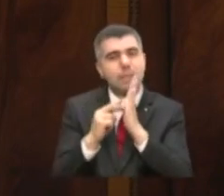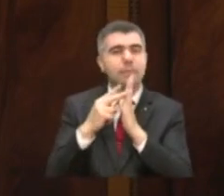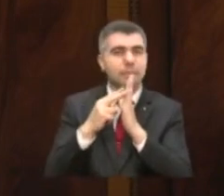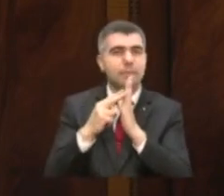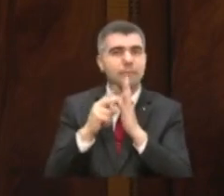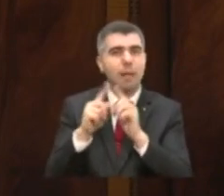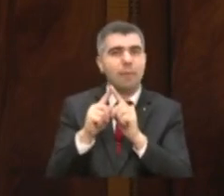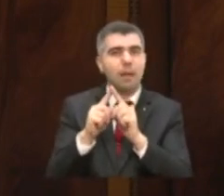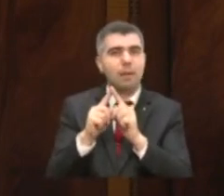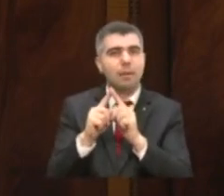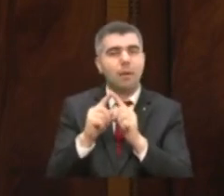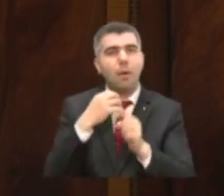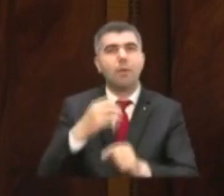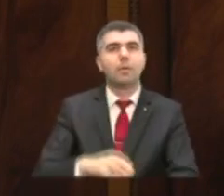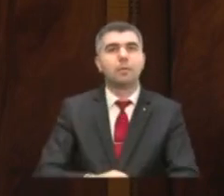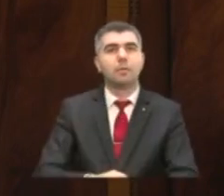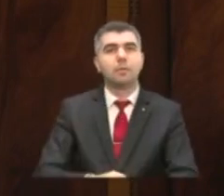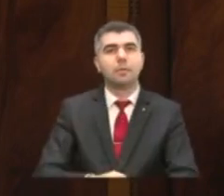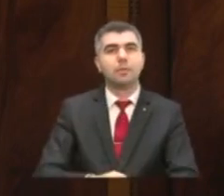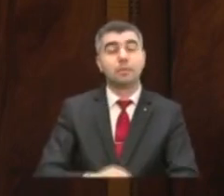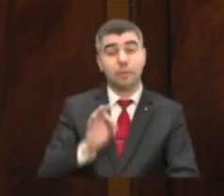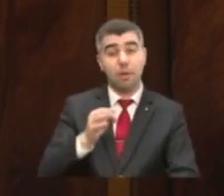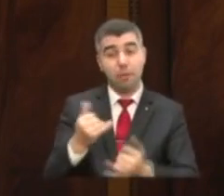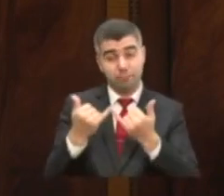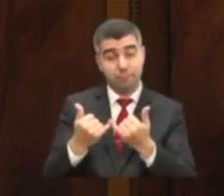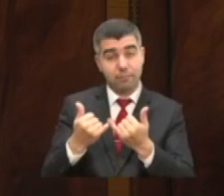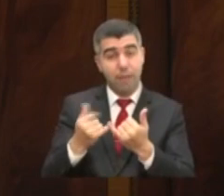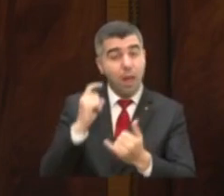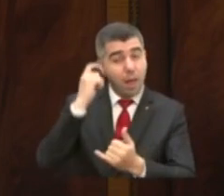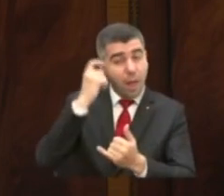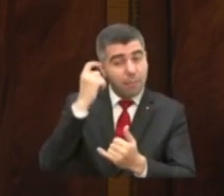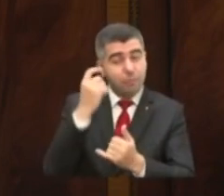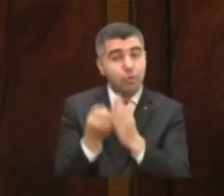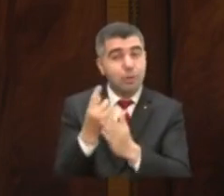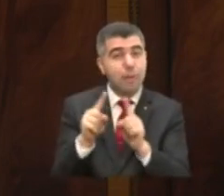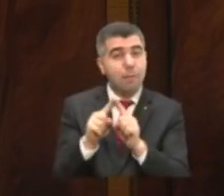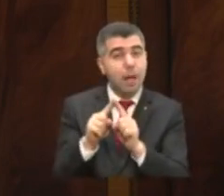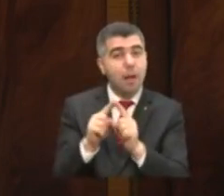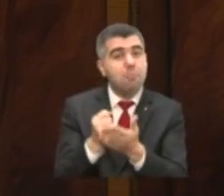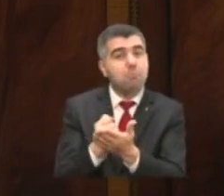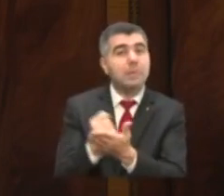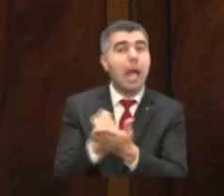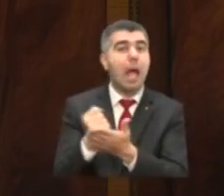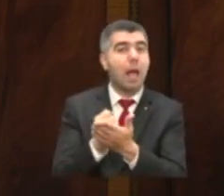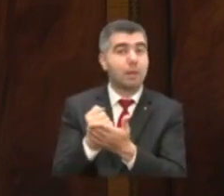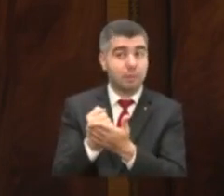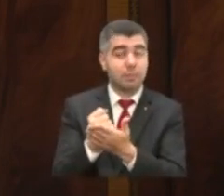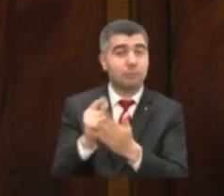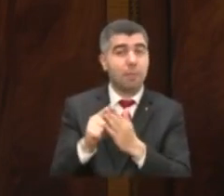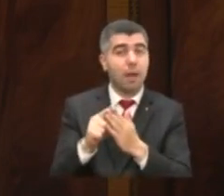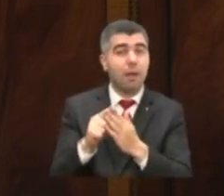شيء بسيط. ومن هنا جت الفكرة ديال تنظيم مباريات خاصة لذوي